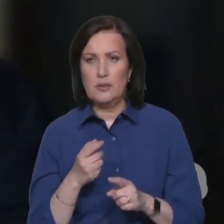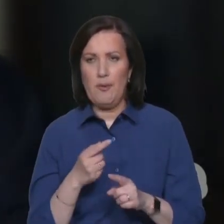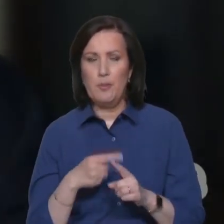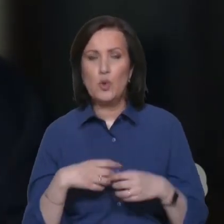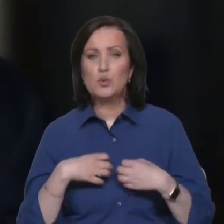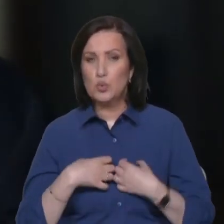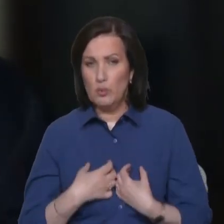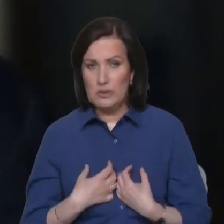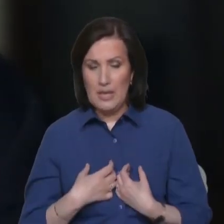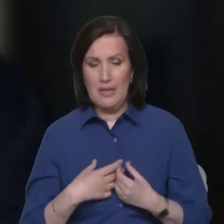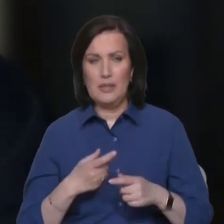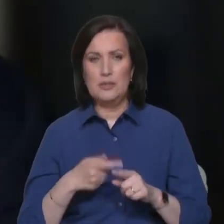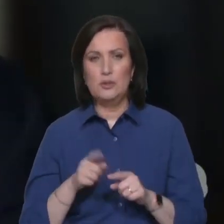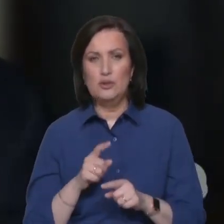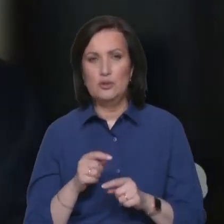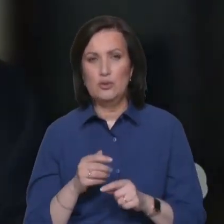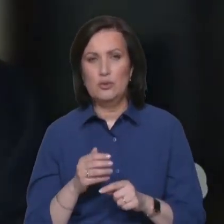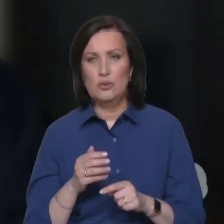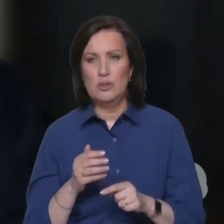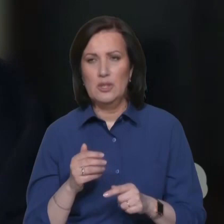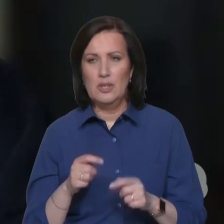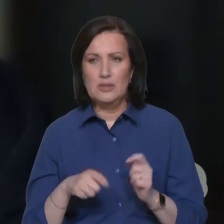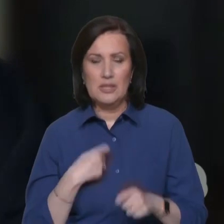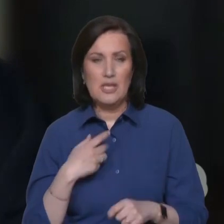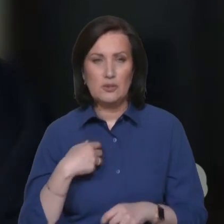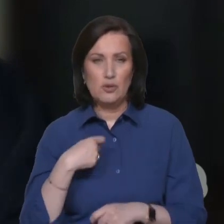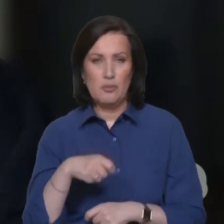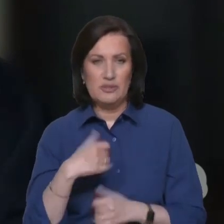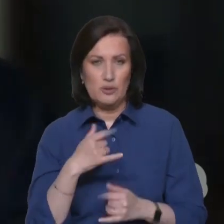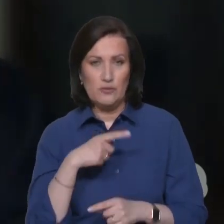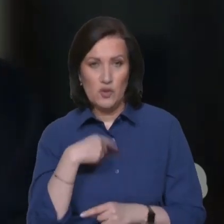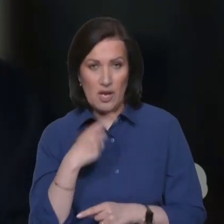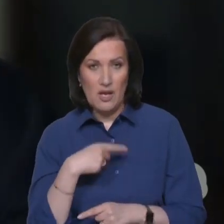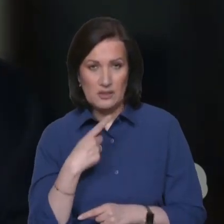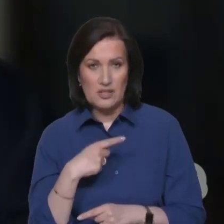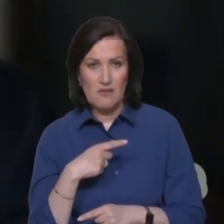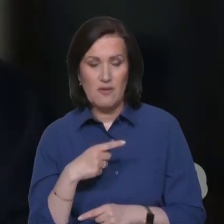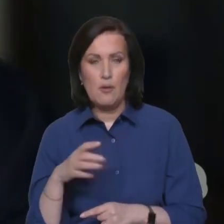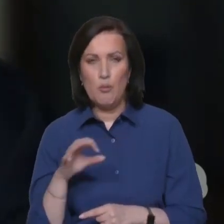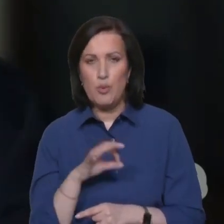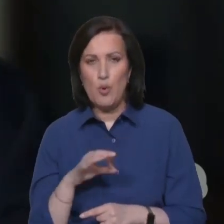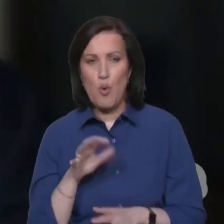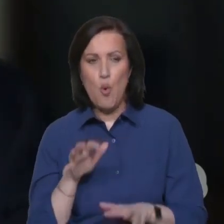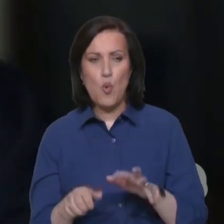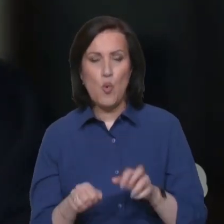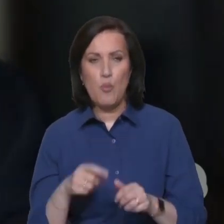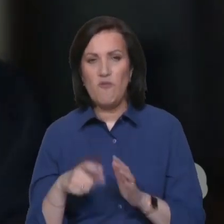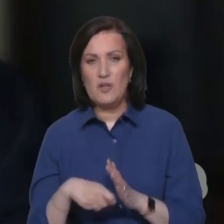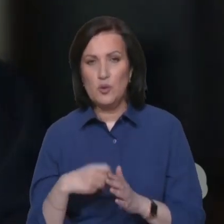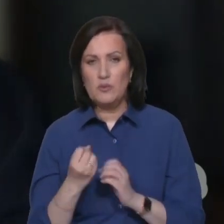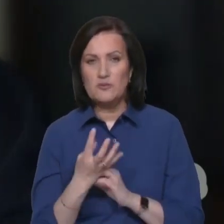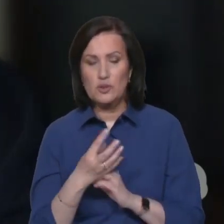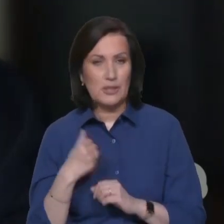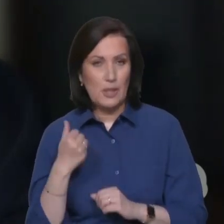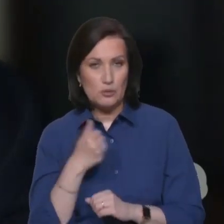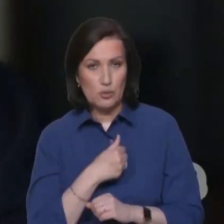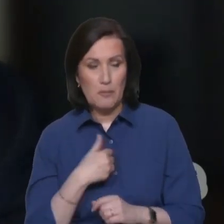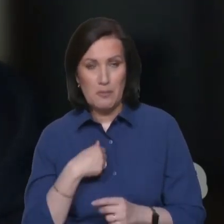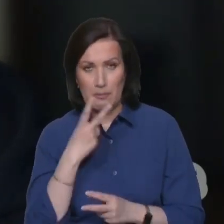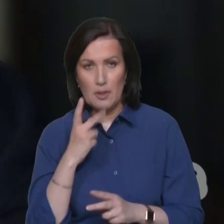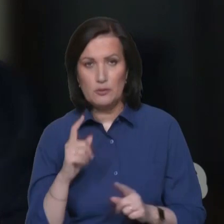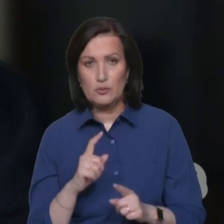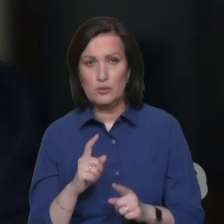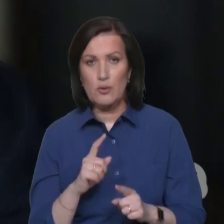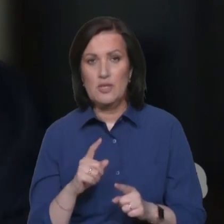сумне і про те, що, да, не дарма сьогодні наш президент про це казав, говорячи про окупований Донбас 2014 року. От ми